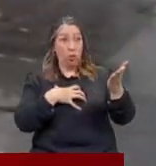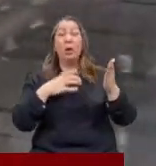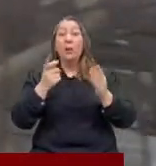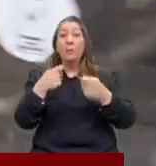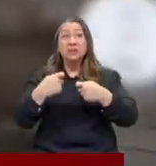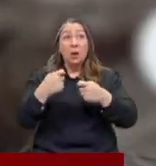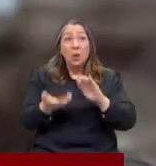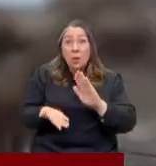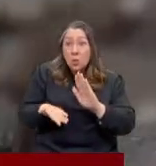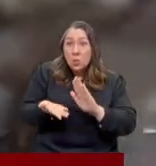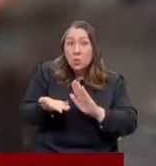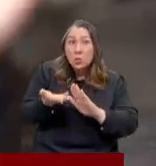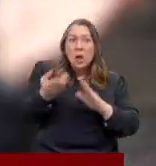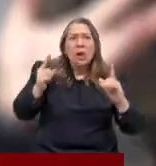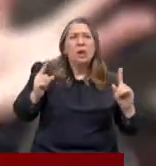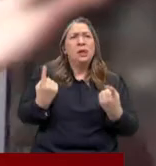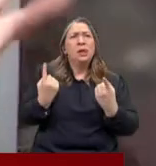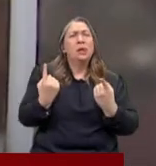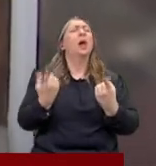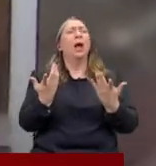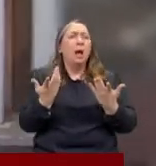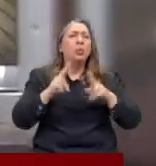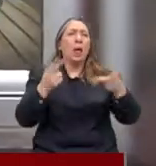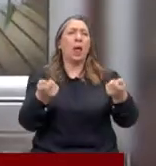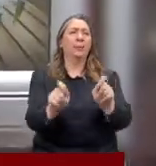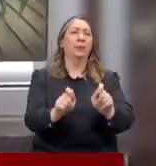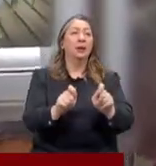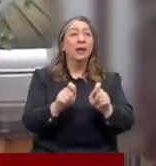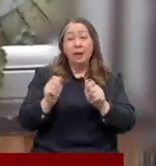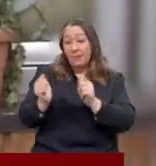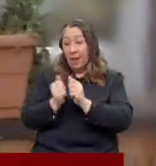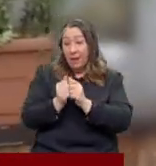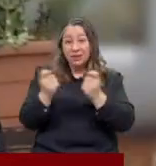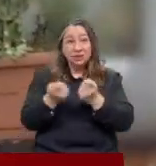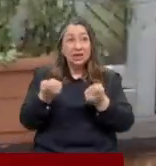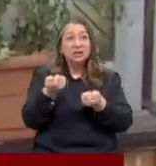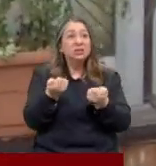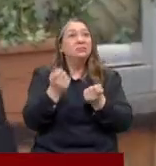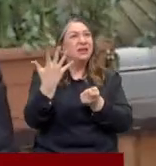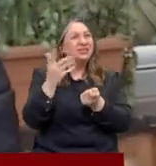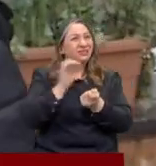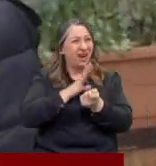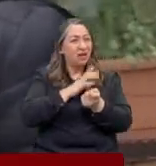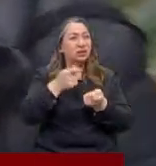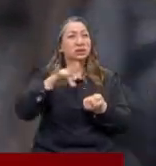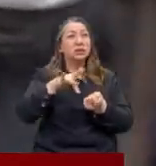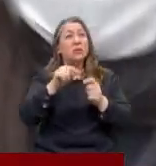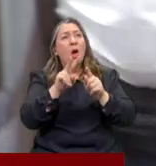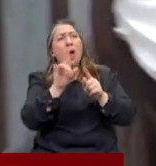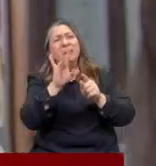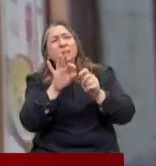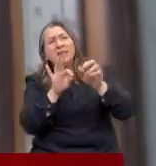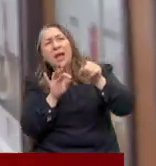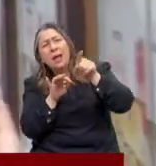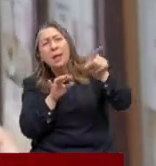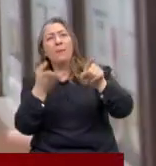artan maliyetlerin altından kalkamayınca dükkanını kapatmak zorunda kaldı. Yanında çalışan 5 kişi de işsiz kaldı. Şimdi hemen 15 metre